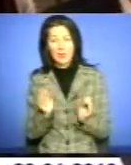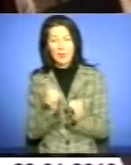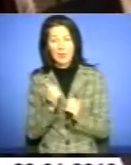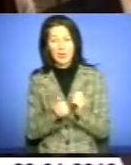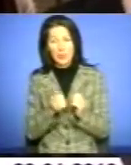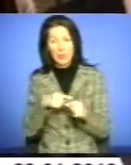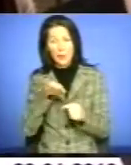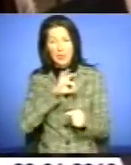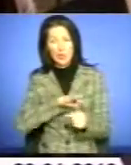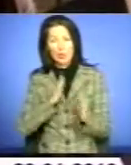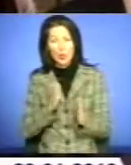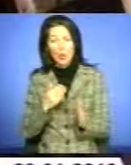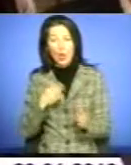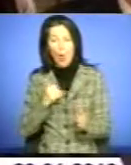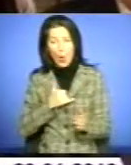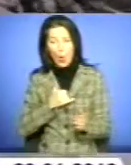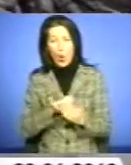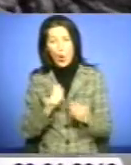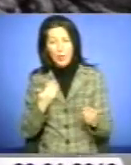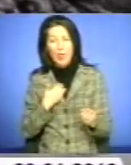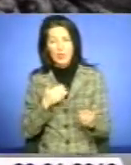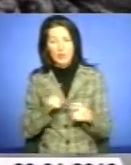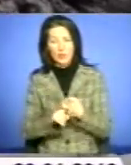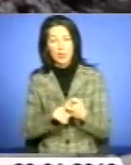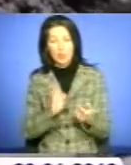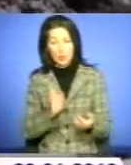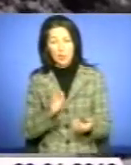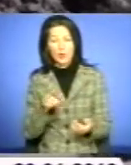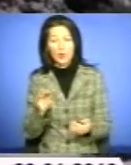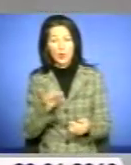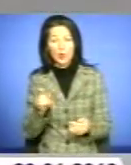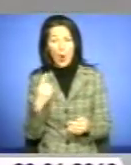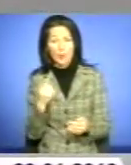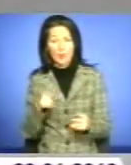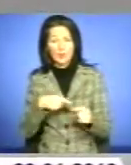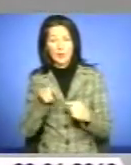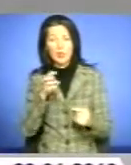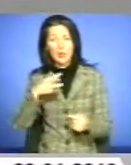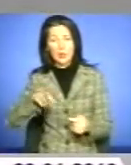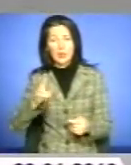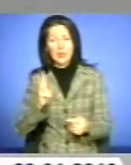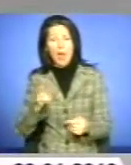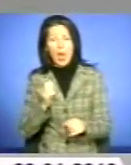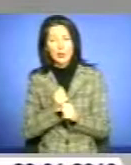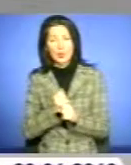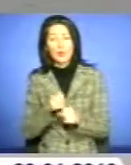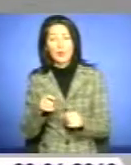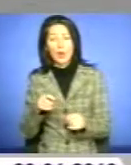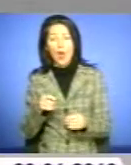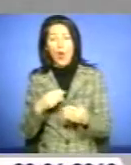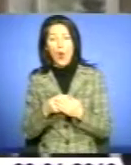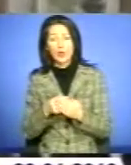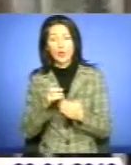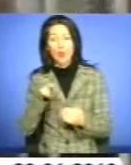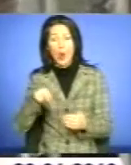від нас залежить, буде ли він в Житомирській області. Бізнес-модель, за якою працюватиме інвестиційний фонд «Полісся», така сама, як і у фонду